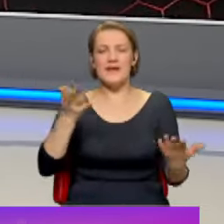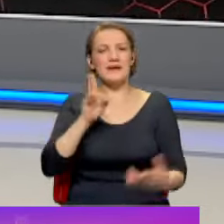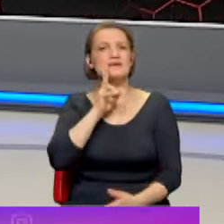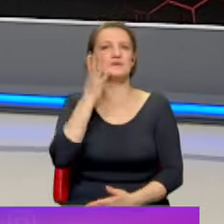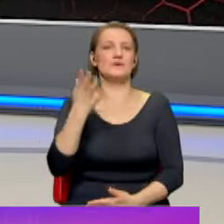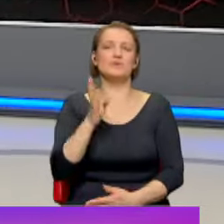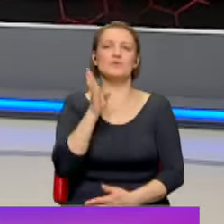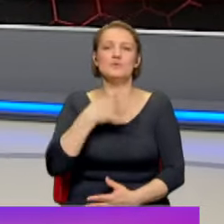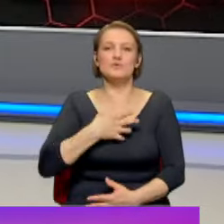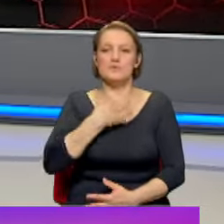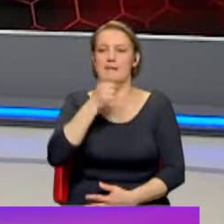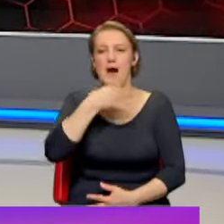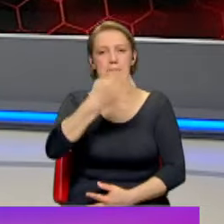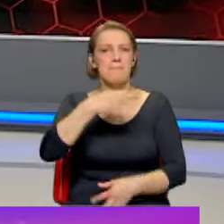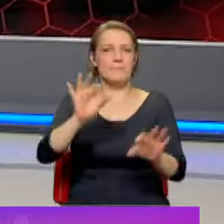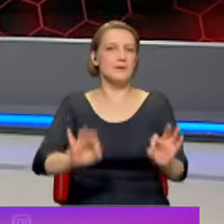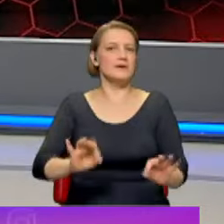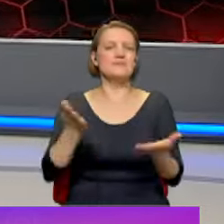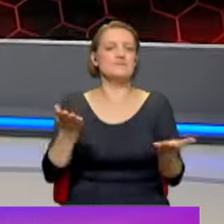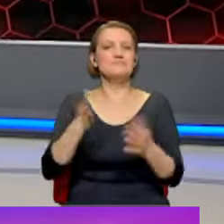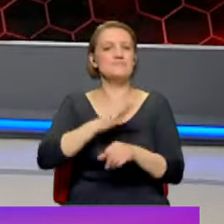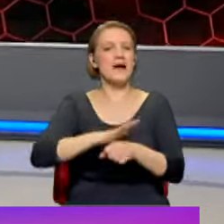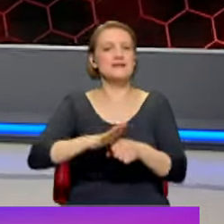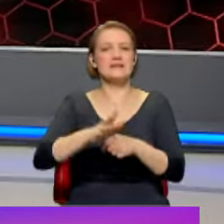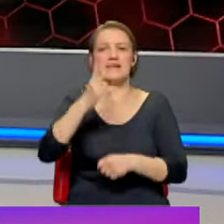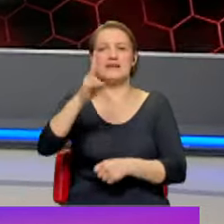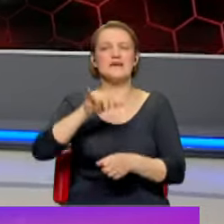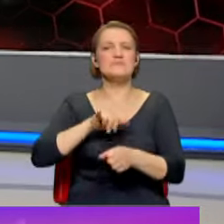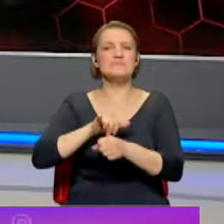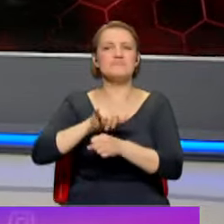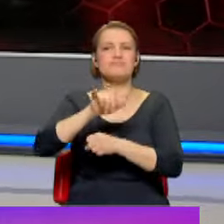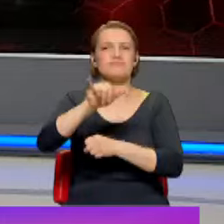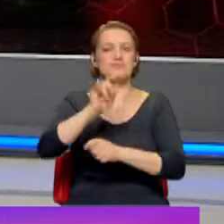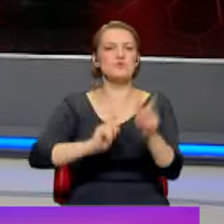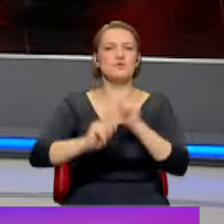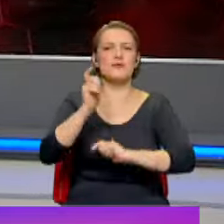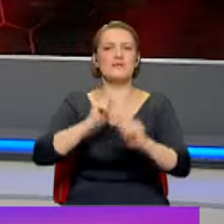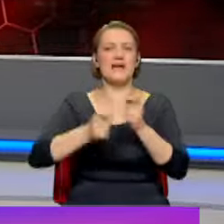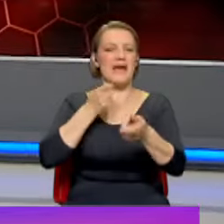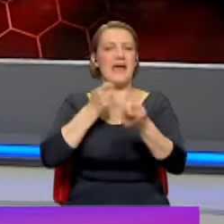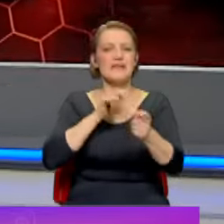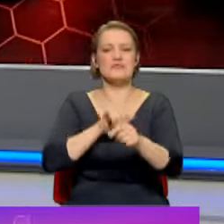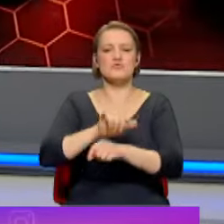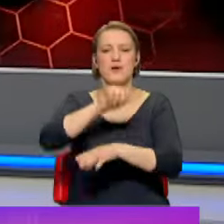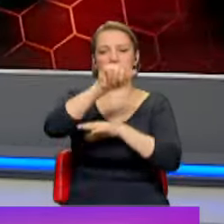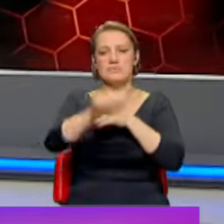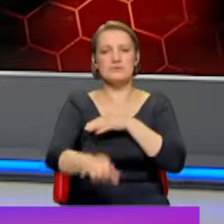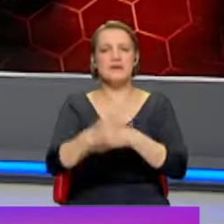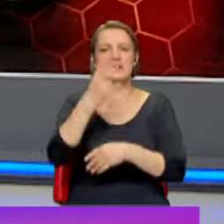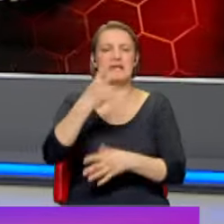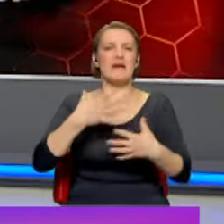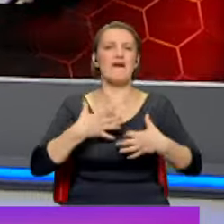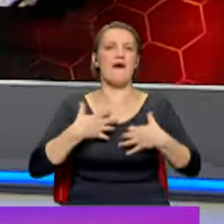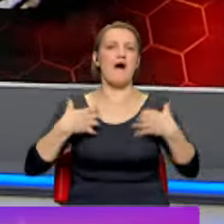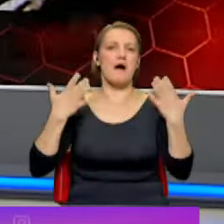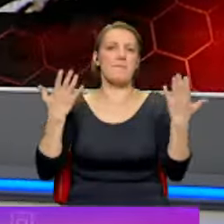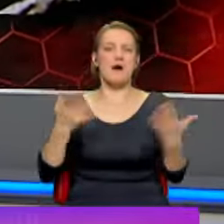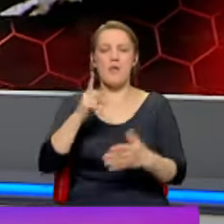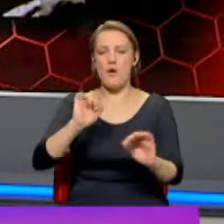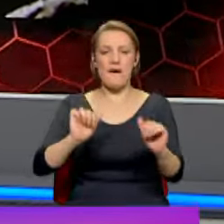ki acı bir haberle başlayacağız. Kayseri'de iki pilot albayın kullandığı eğitim uçağı düştü. İki kahramanımız